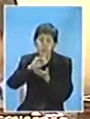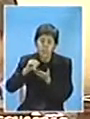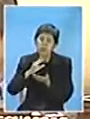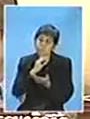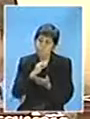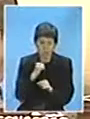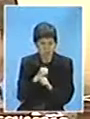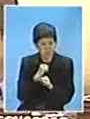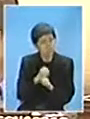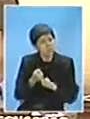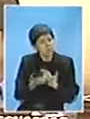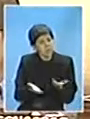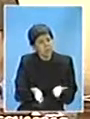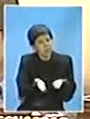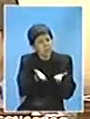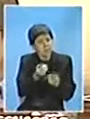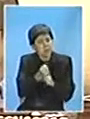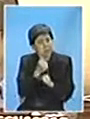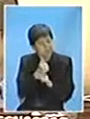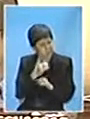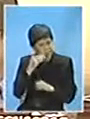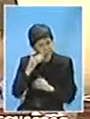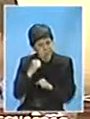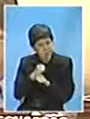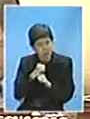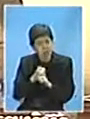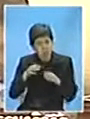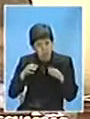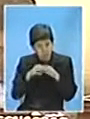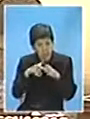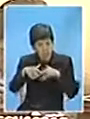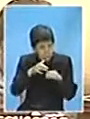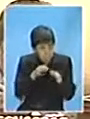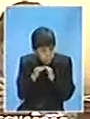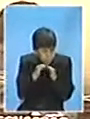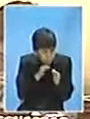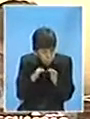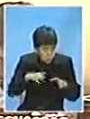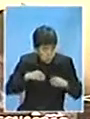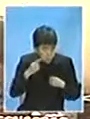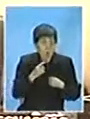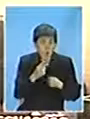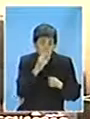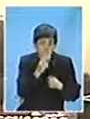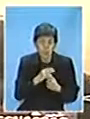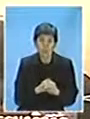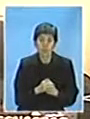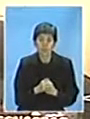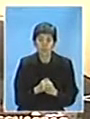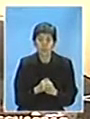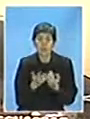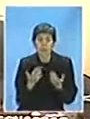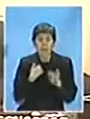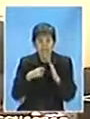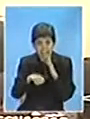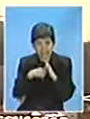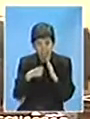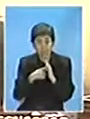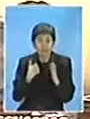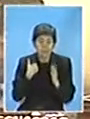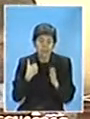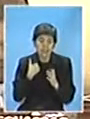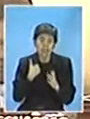ปิดกั้นทำไมปิดกั้นทำไมนะเราพูดจนทั้งภาคประชาชนยอมจะยอมจริงก็บอกเดี๋ยวท่านฟังดูก็ได้นะครับแต่เหตุผลทั้งหมดมีแค่นี้นะ